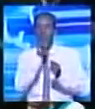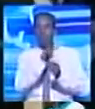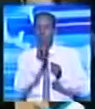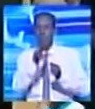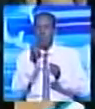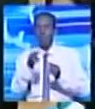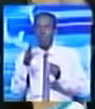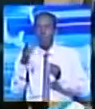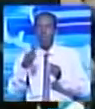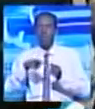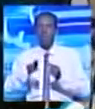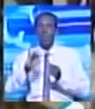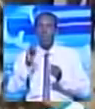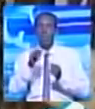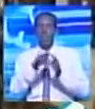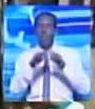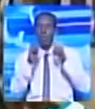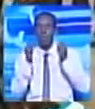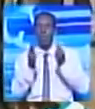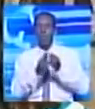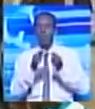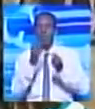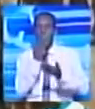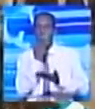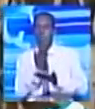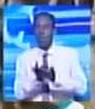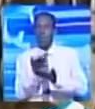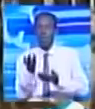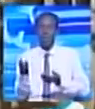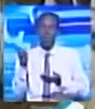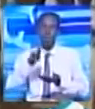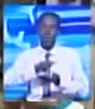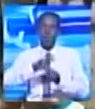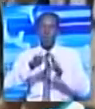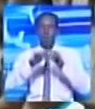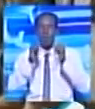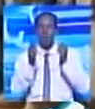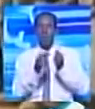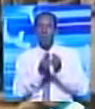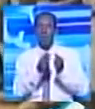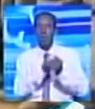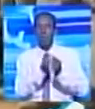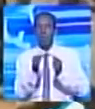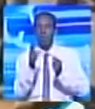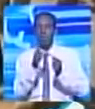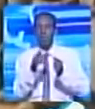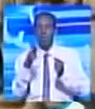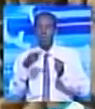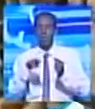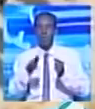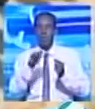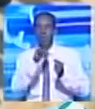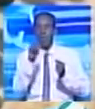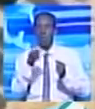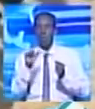le général, l'ensemble des stagiaires, souhaitant un excellent retour, a établi une horde de paix à l'endroit du général Ezekiel